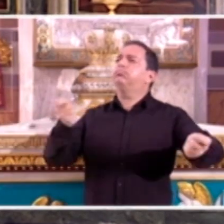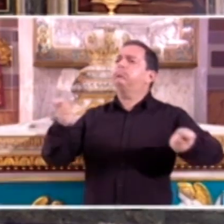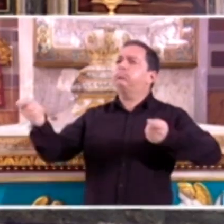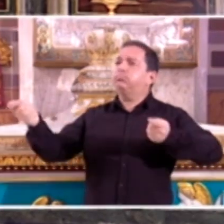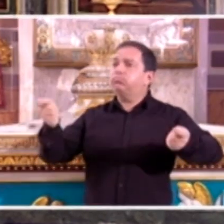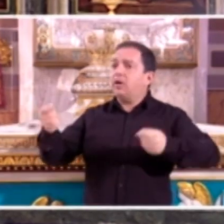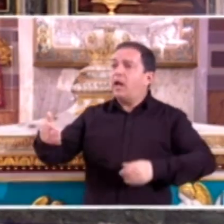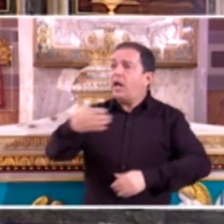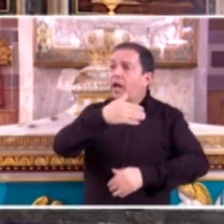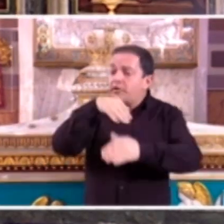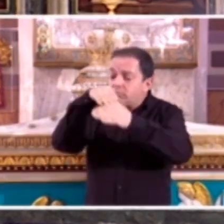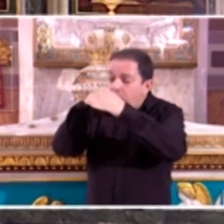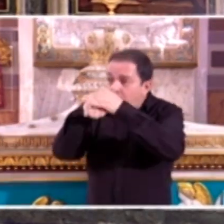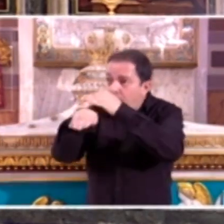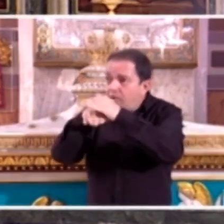πάντοτε